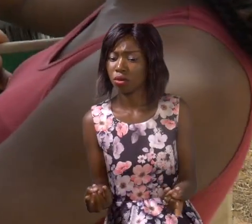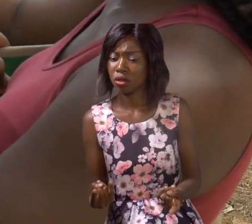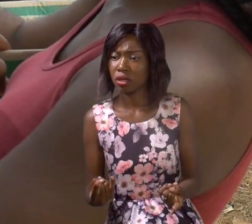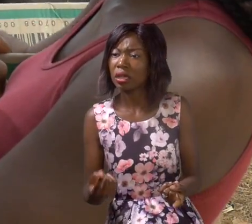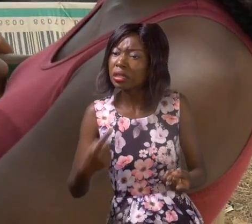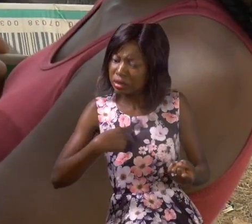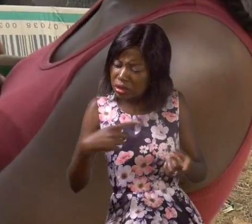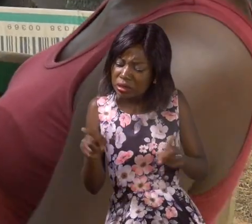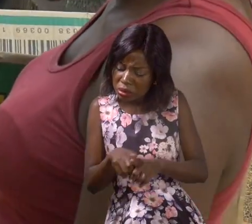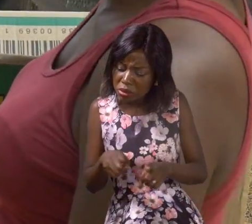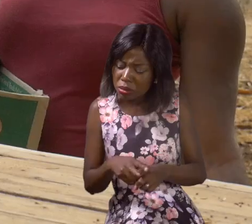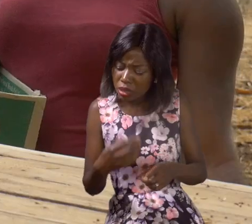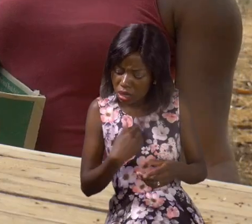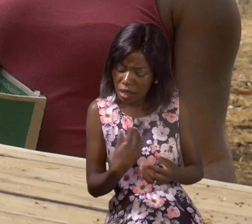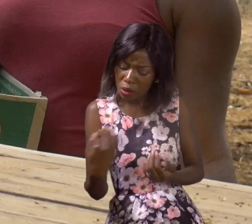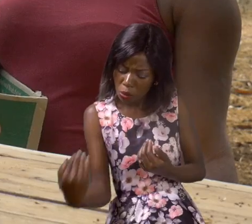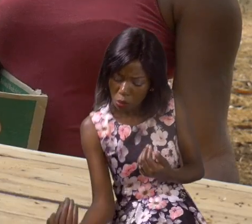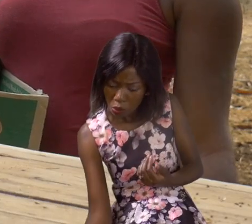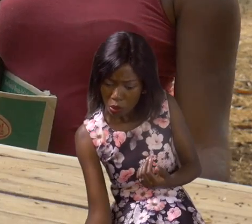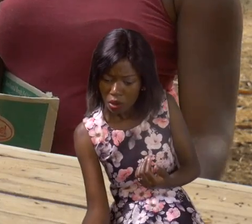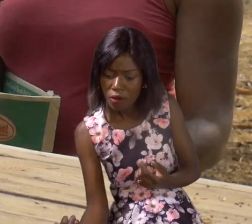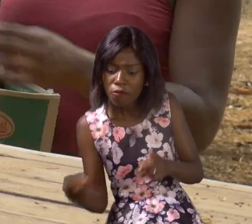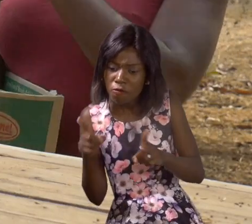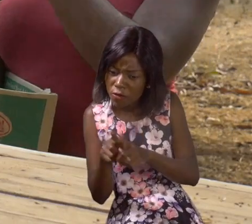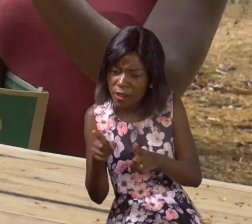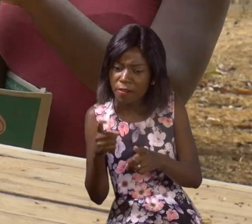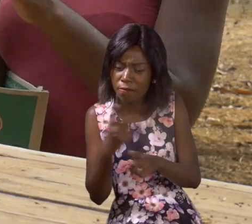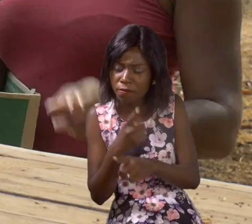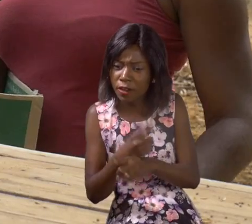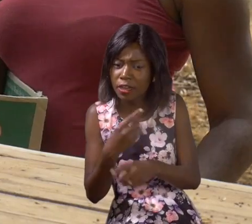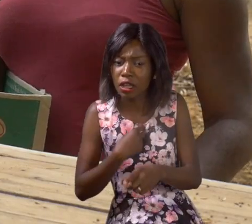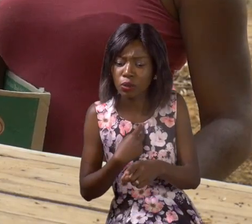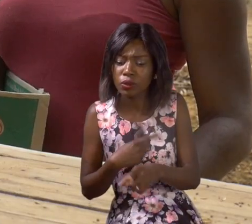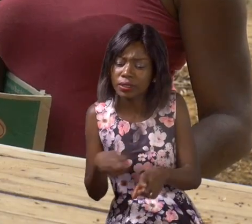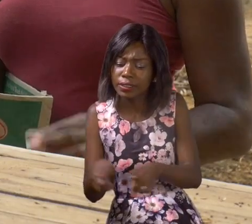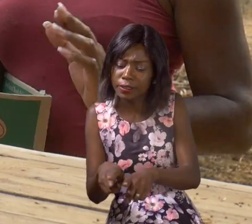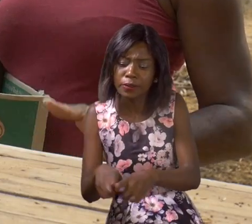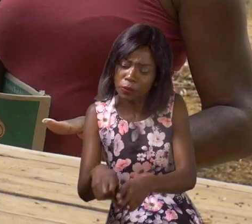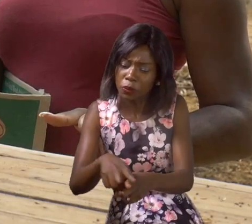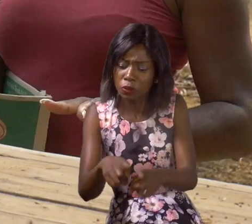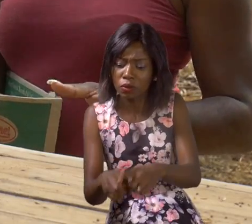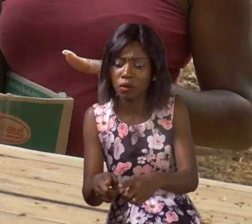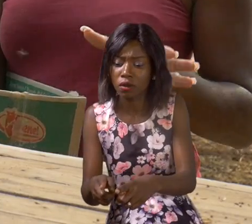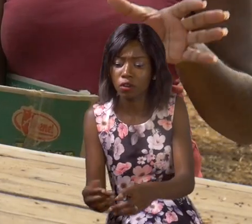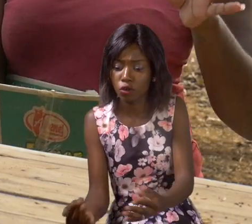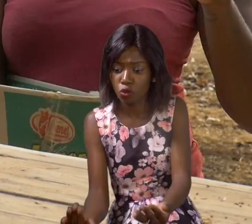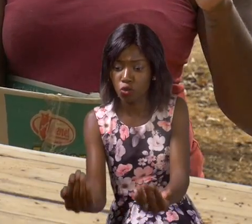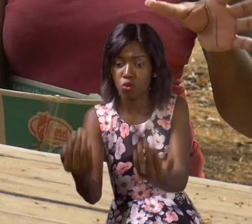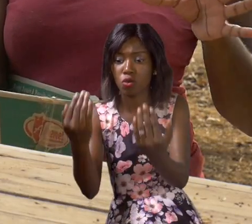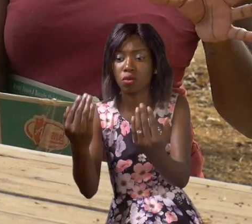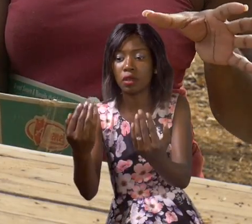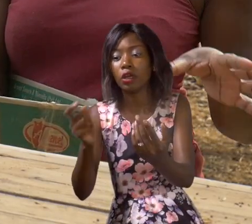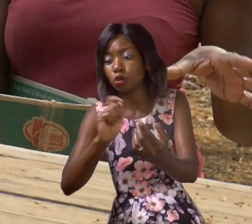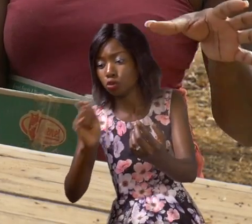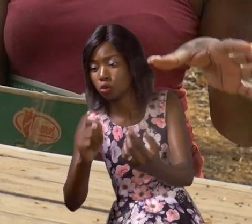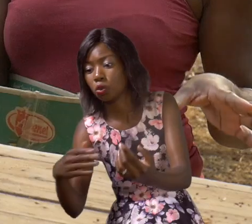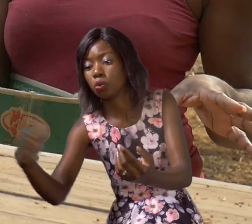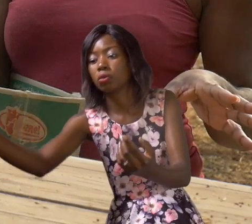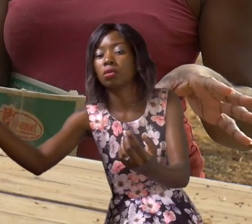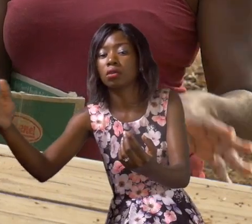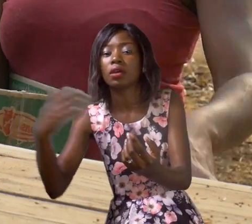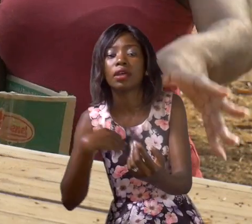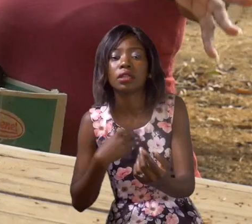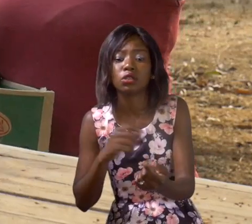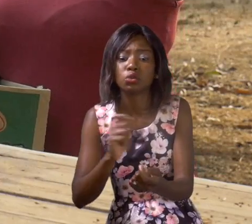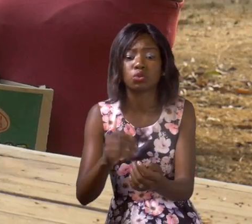pane kashamwa kanga neta mana ko ndichiri kamwana kanga kadoko soka. Tichitamba taiwirana tiradiki. Tisingatomboite. But paakazongoenda nguva yekuti akuenda